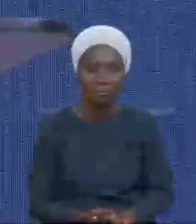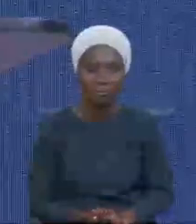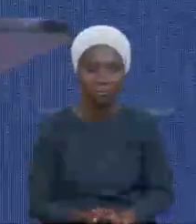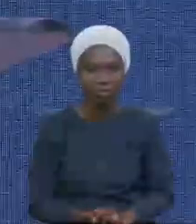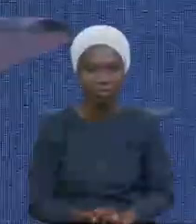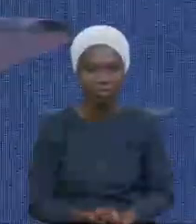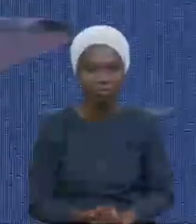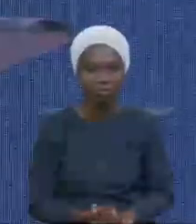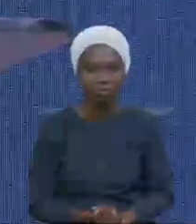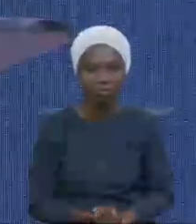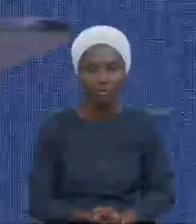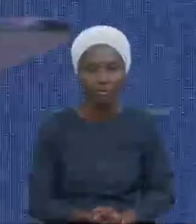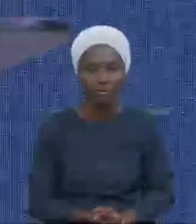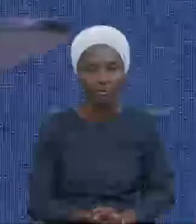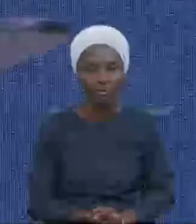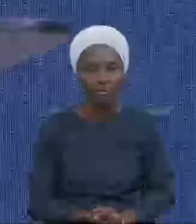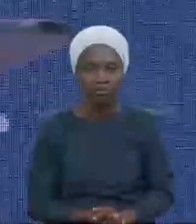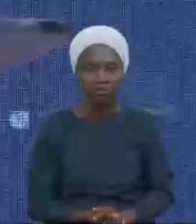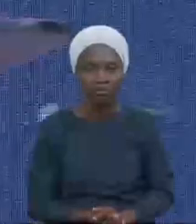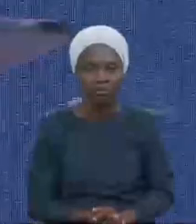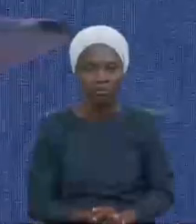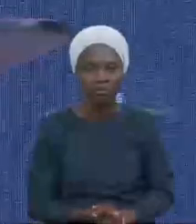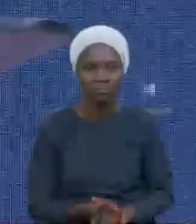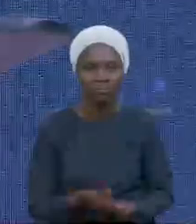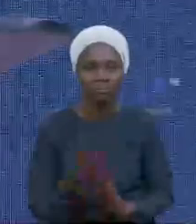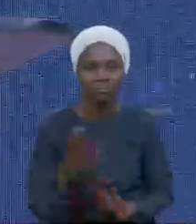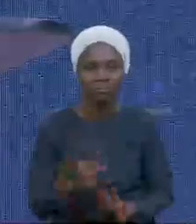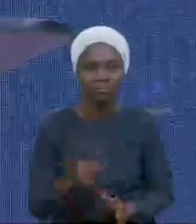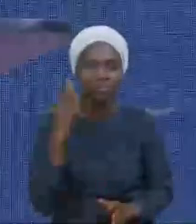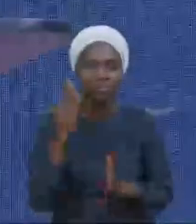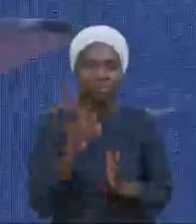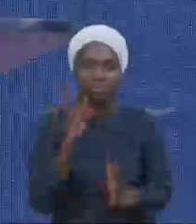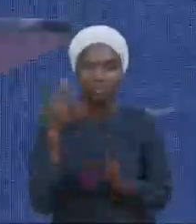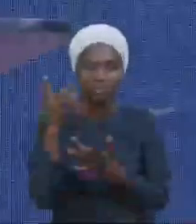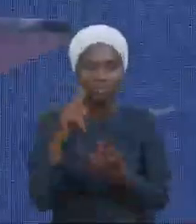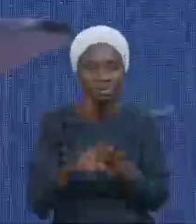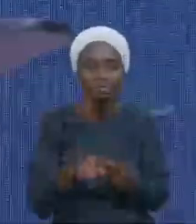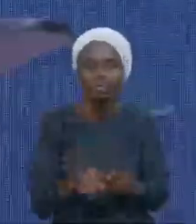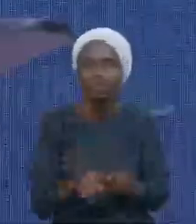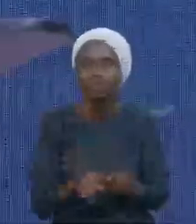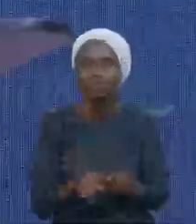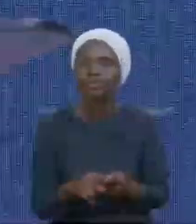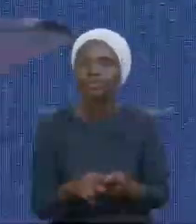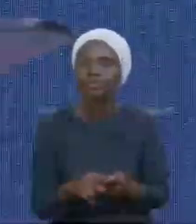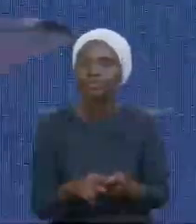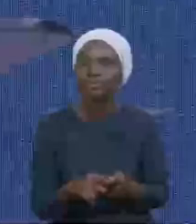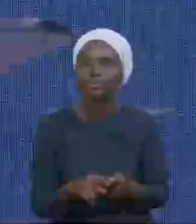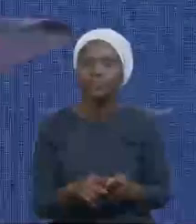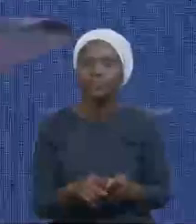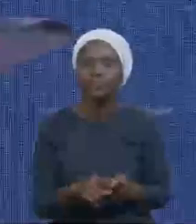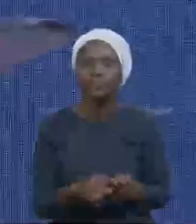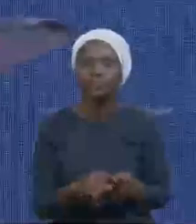Donc, occupons-nous rapidement, parce que le pasteur attend pour venir donc adresser la prière de miracle.